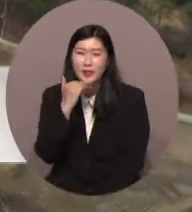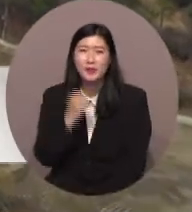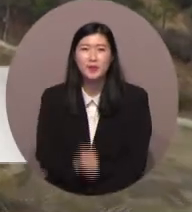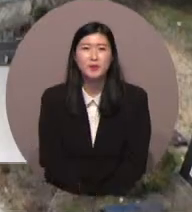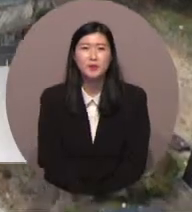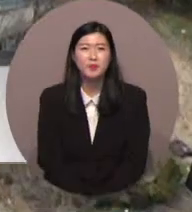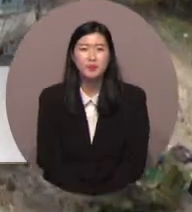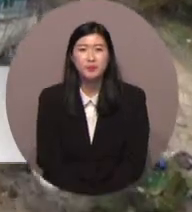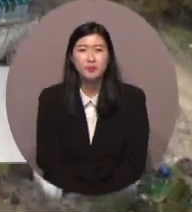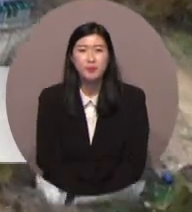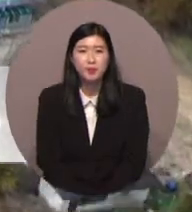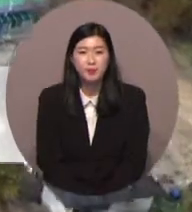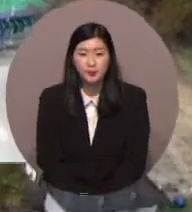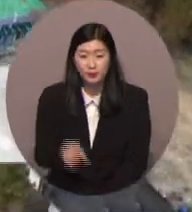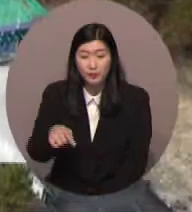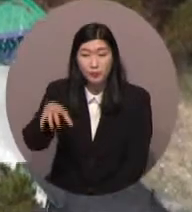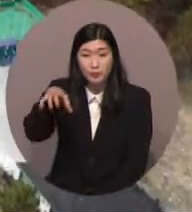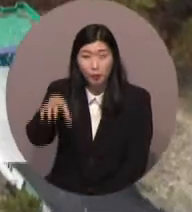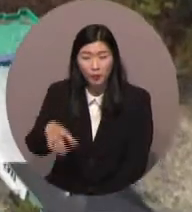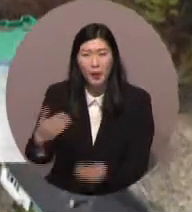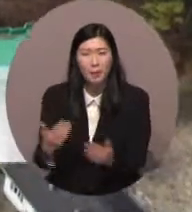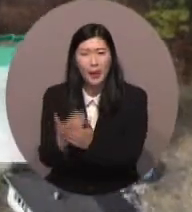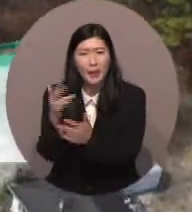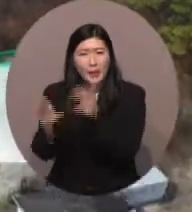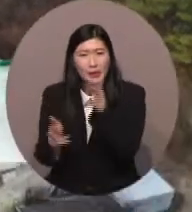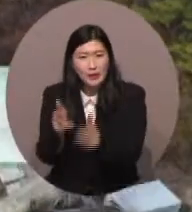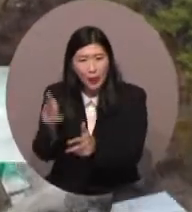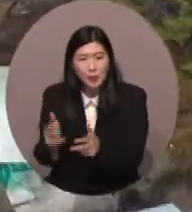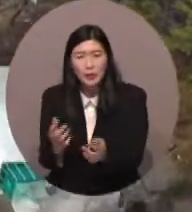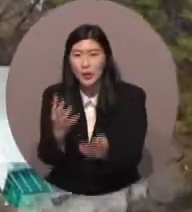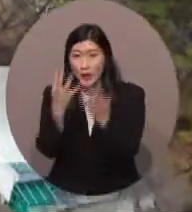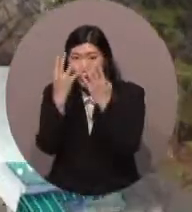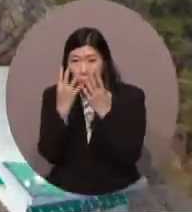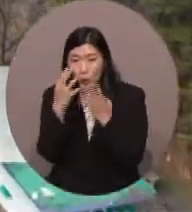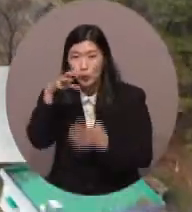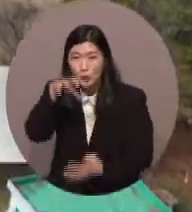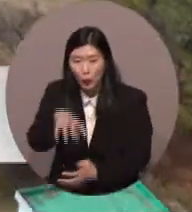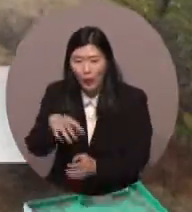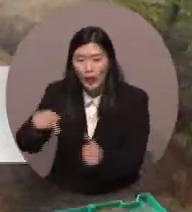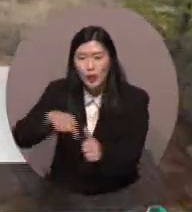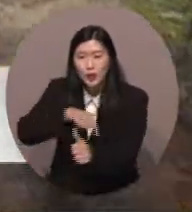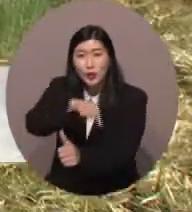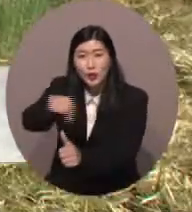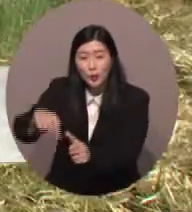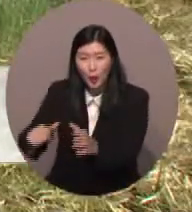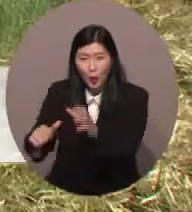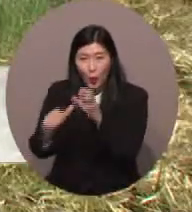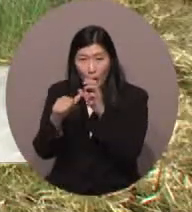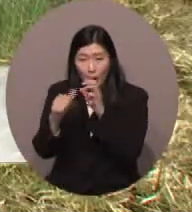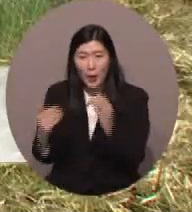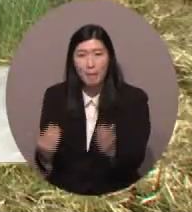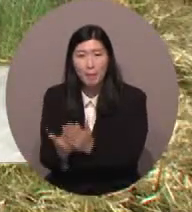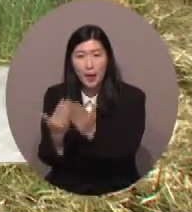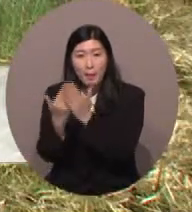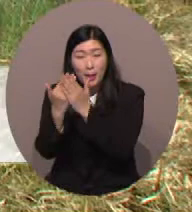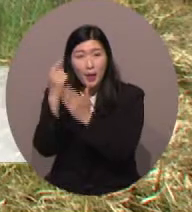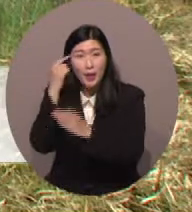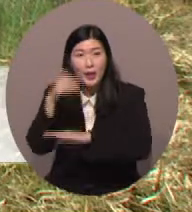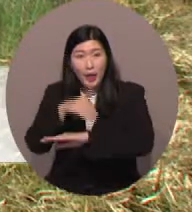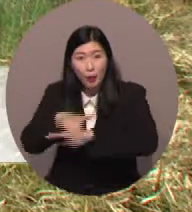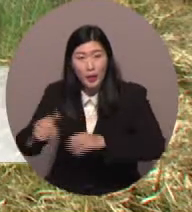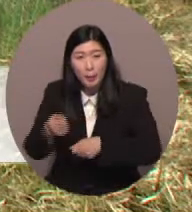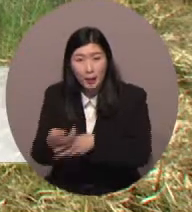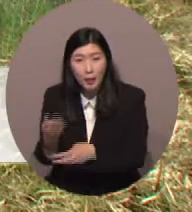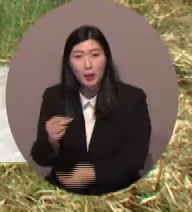주목됩니다 도안 3단계 개발 사업은 대전 교도소와 옛 충남방적부지 등 309만